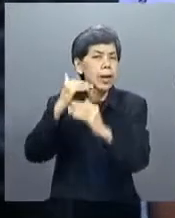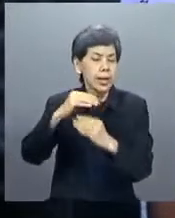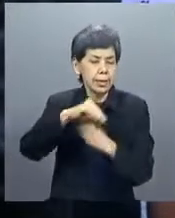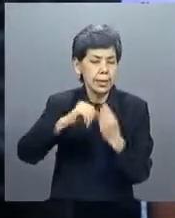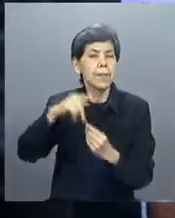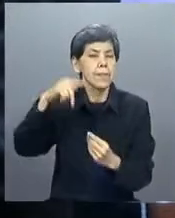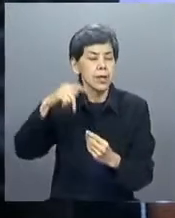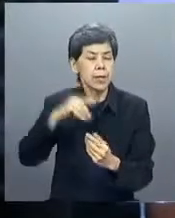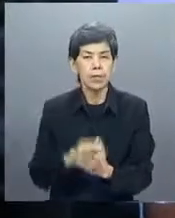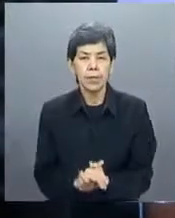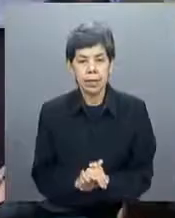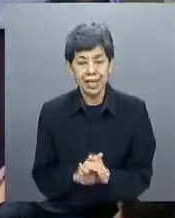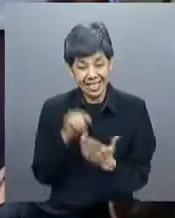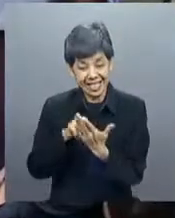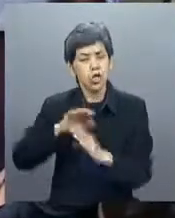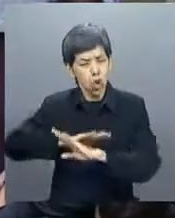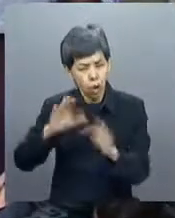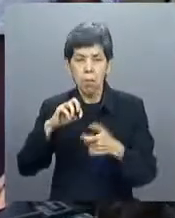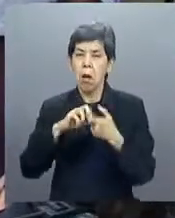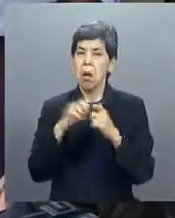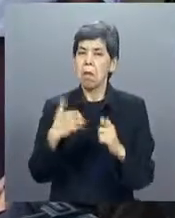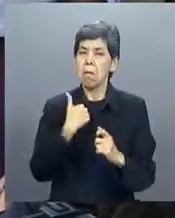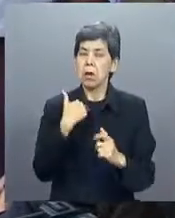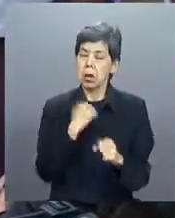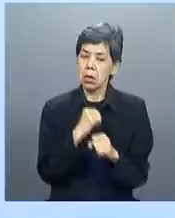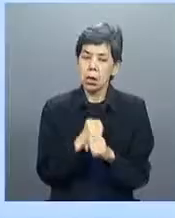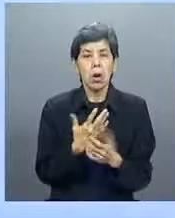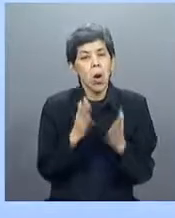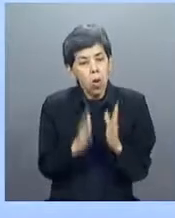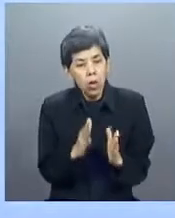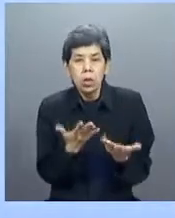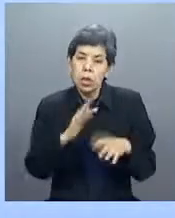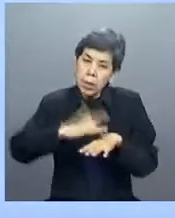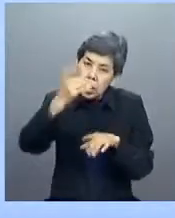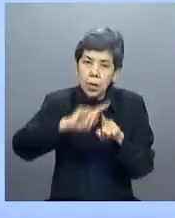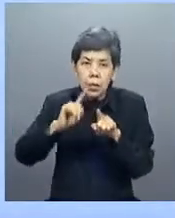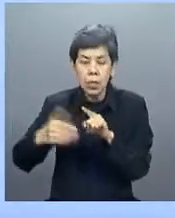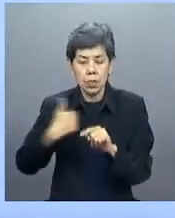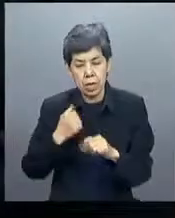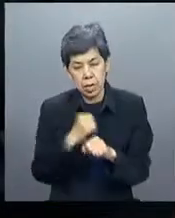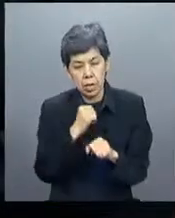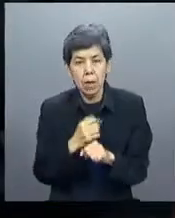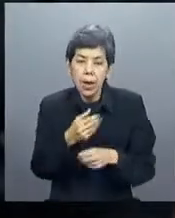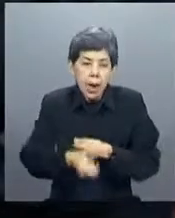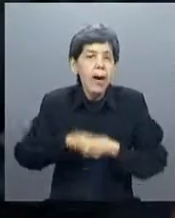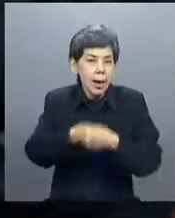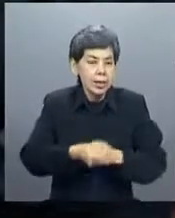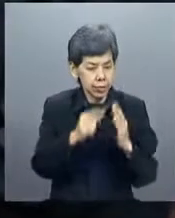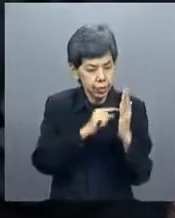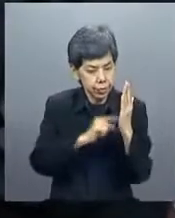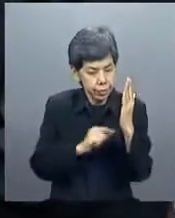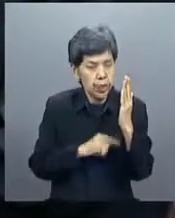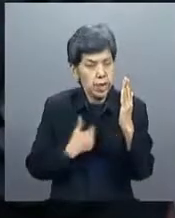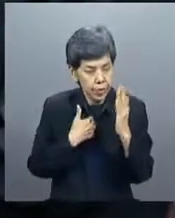กิจพิเศษซึ่งคำสั่งนี้อาจจะกระทบกับทรัพยากรธรรมชาติและพื้นที่ทางการเกษตรของหลายจังหวัด